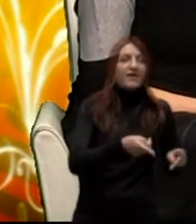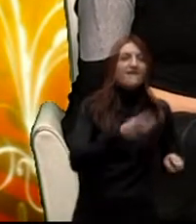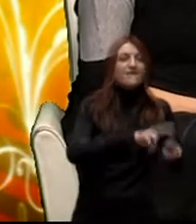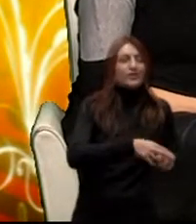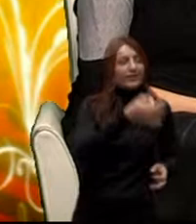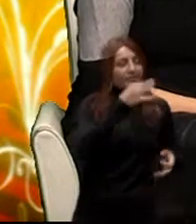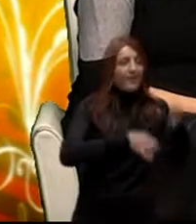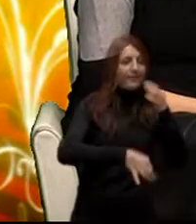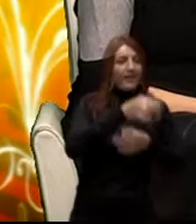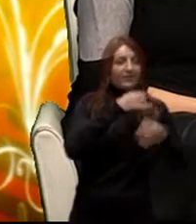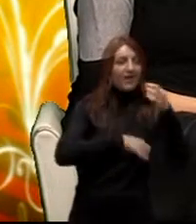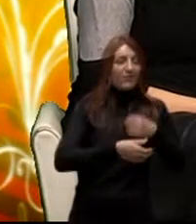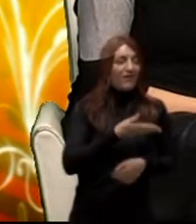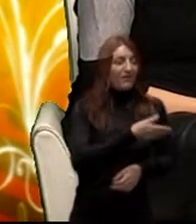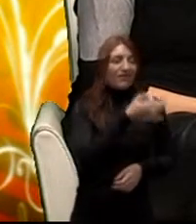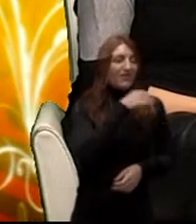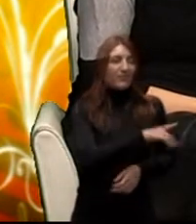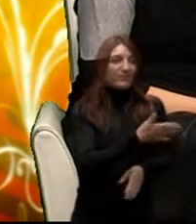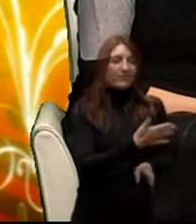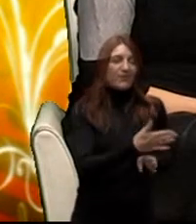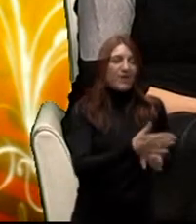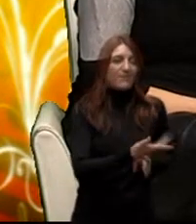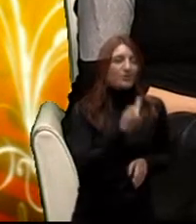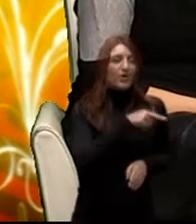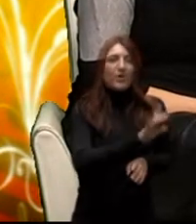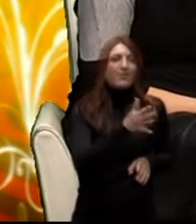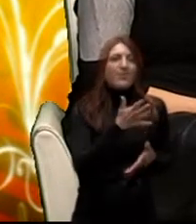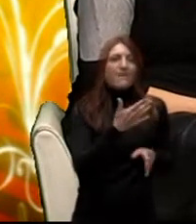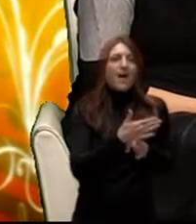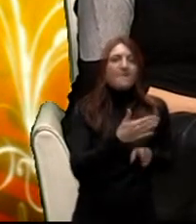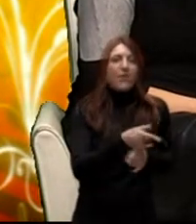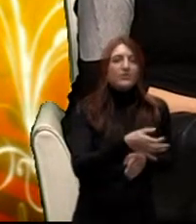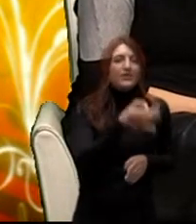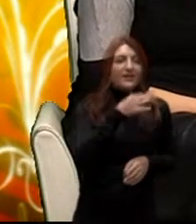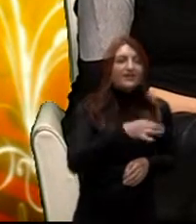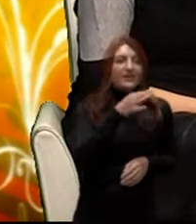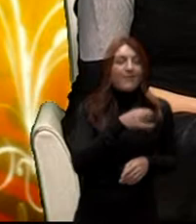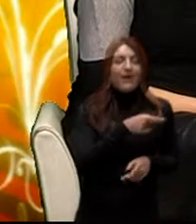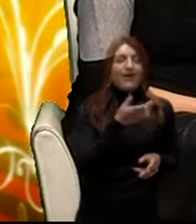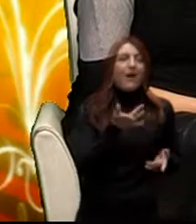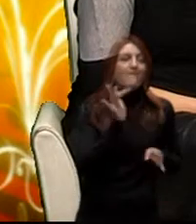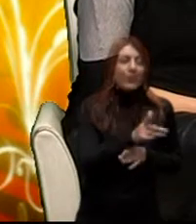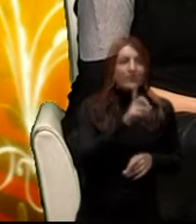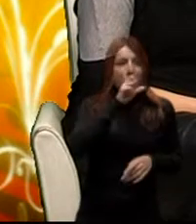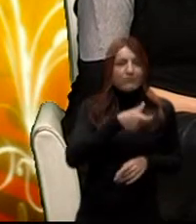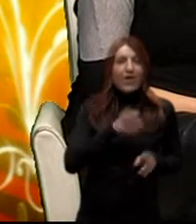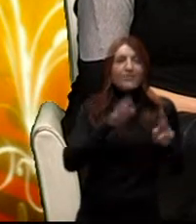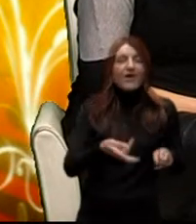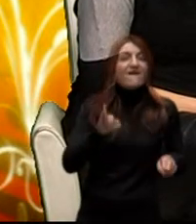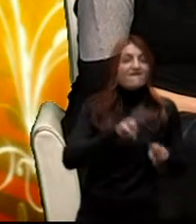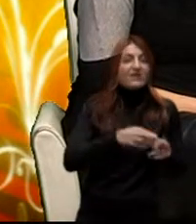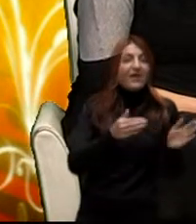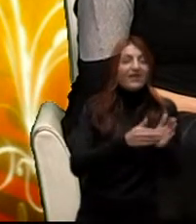tablete koje im u stvari neće niti koristiti radi toga što tu ne pomažu analgetici, ovi znači lijekovi protiv bolova, nego više bi